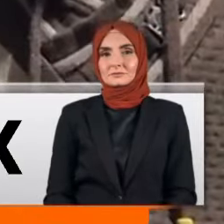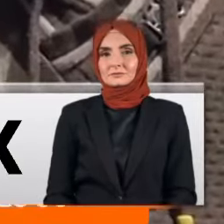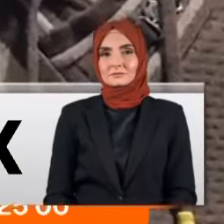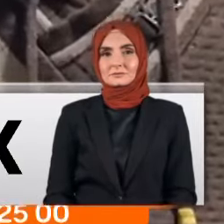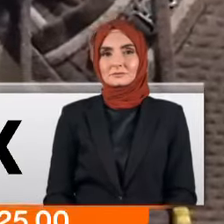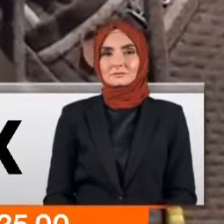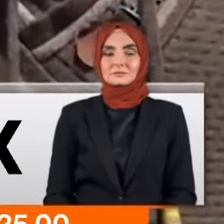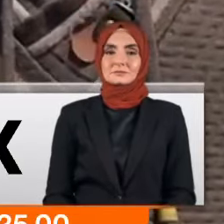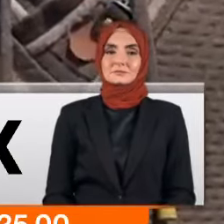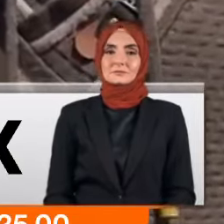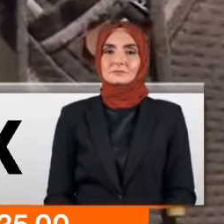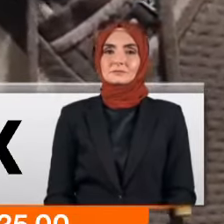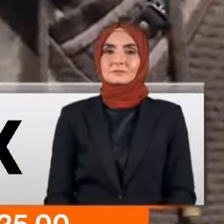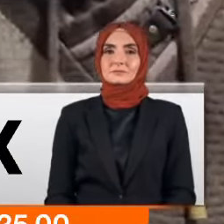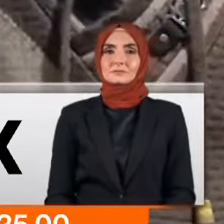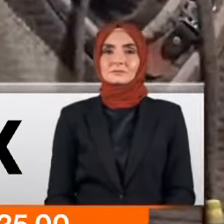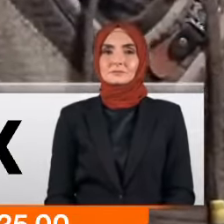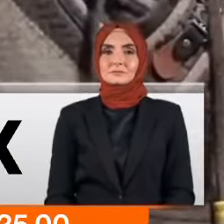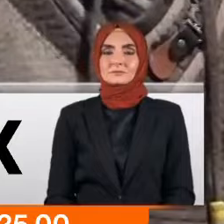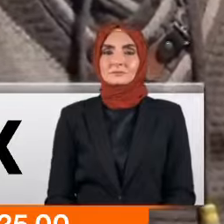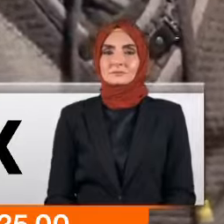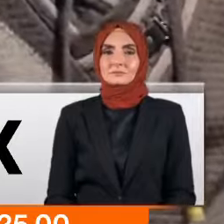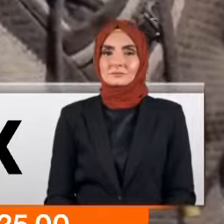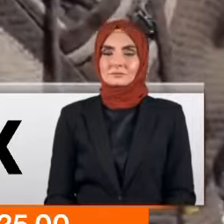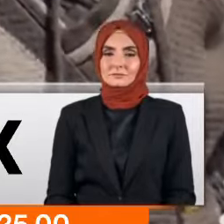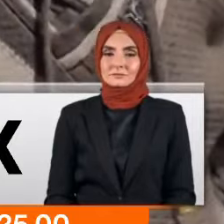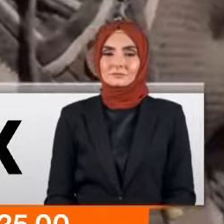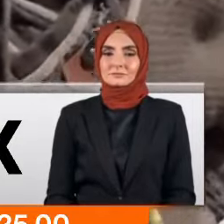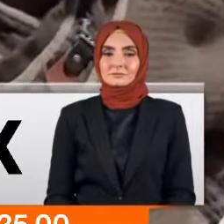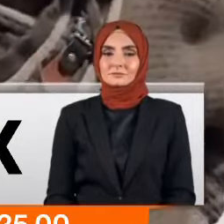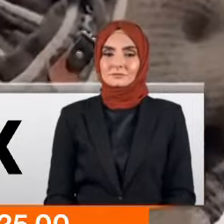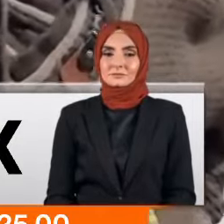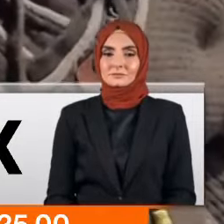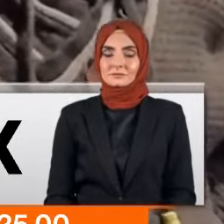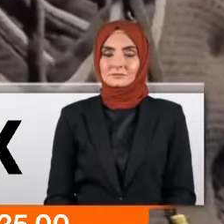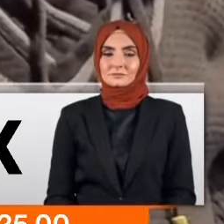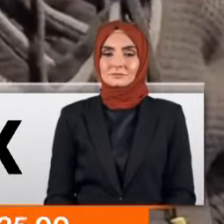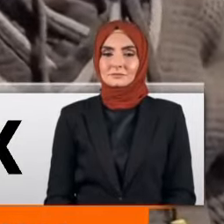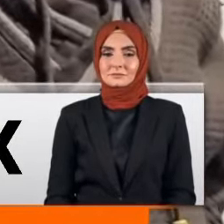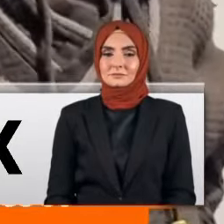arasından yürüyerek güneye geldik. Hayatta kalmak için arpa ve hayvan yemi yedik.